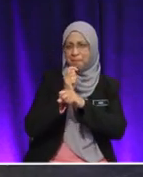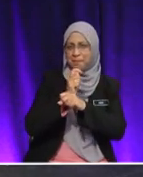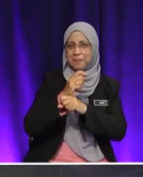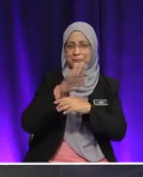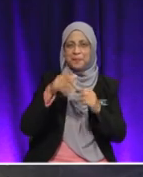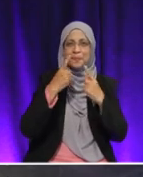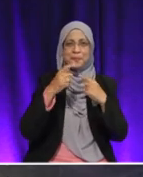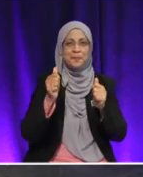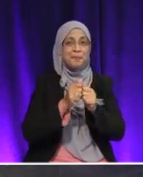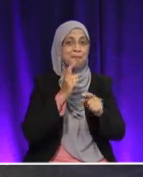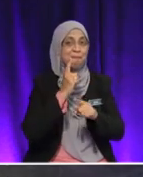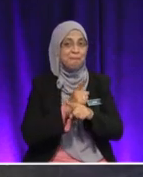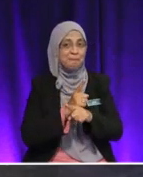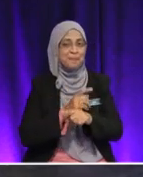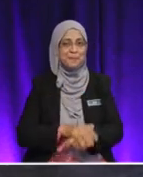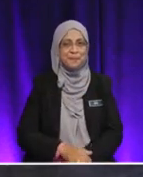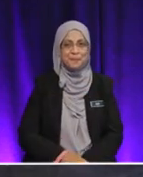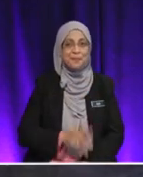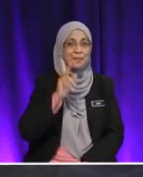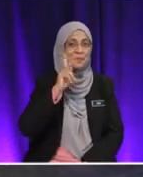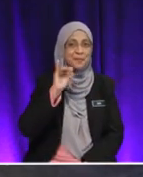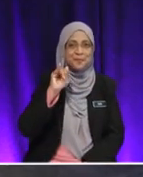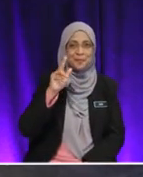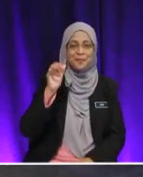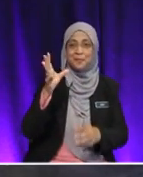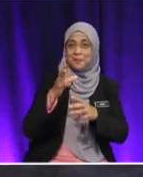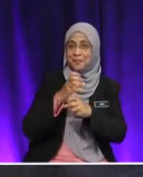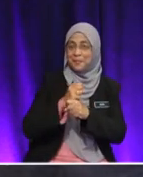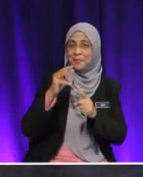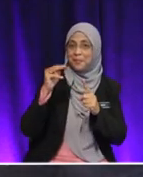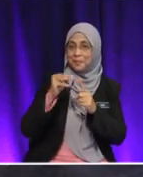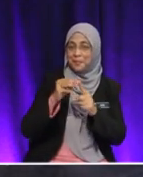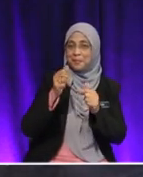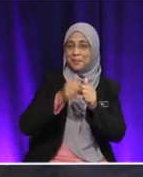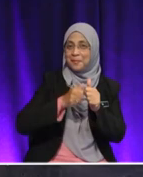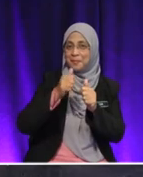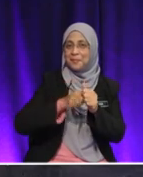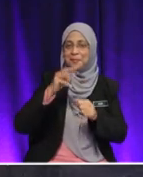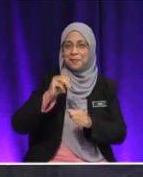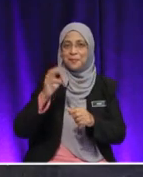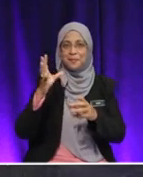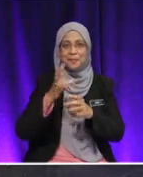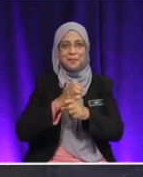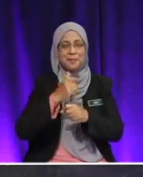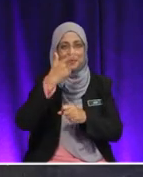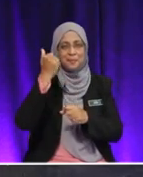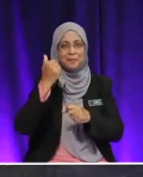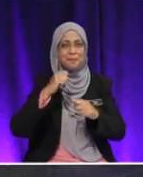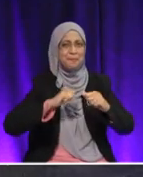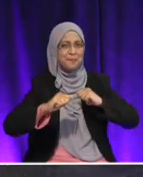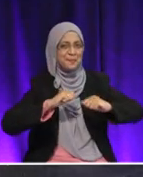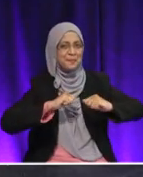betul dan jangan dilupakan Kak Yuyu juga dah beri tambahan 5 bintang kepada setiap murid-murid karena protektif dalam menjawab